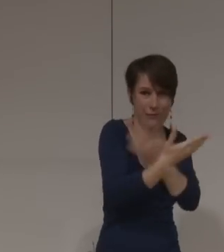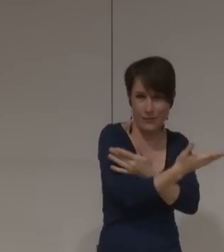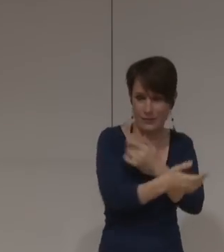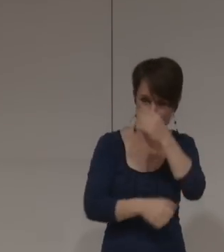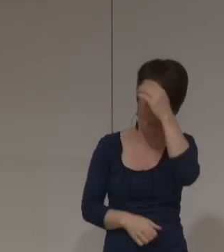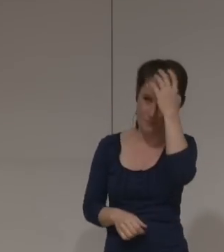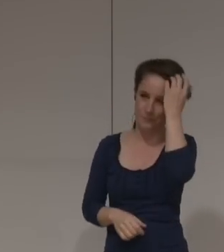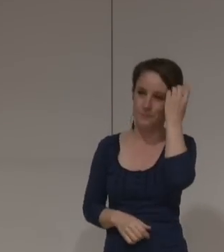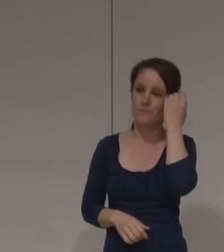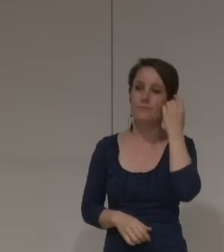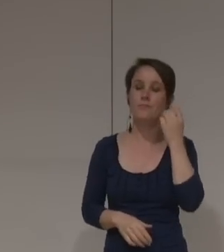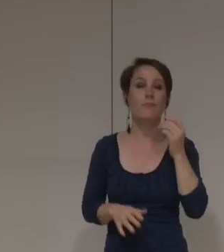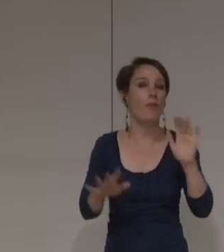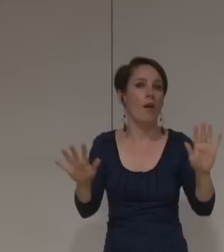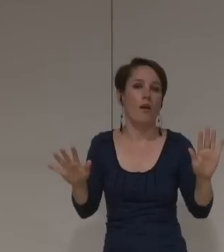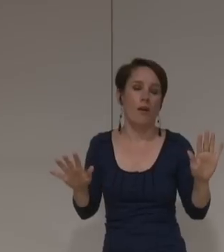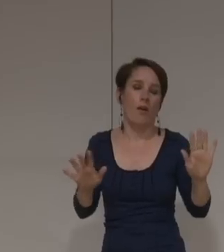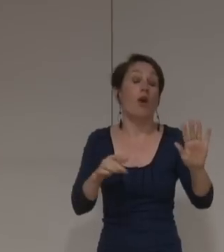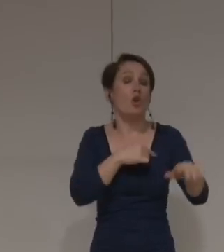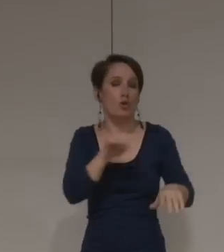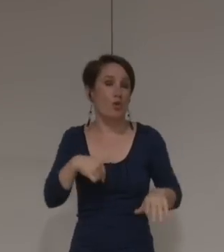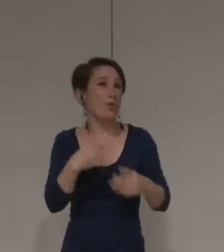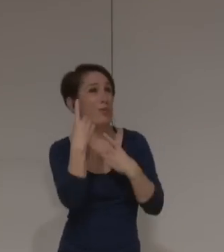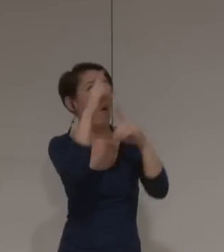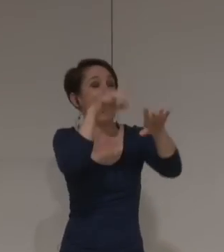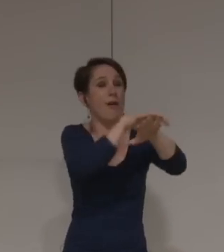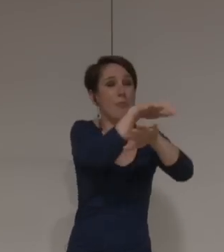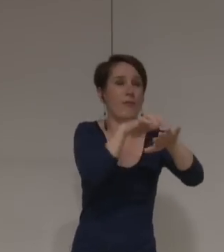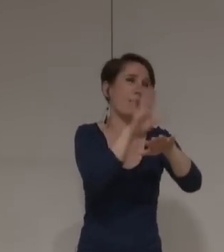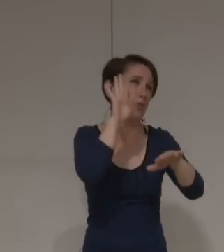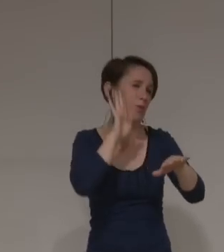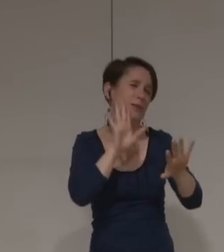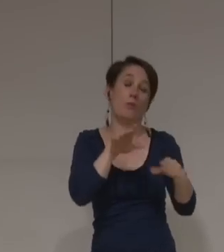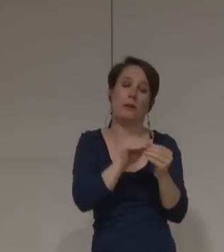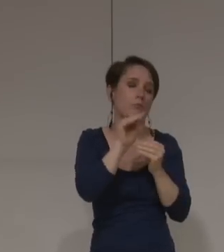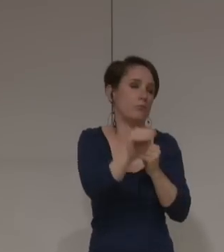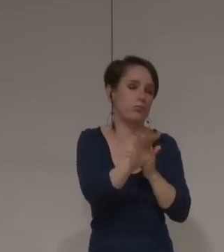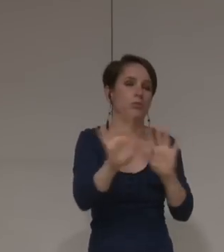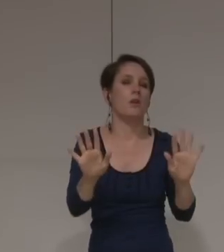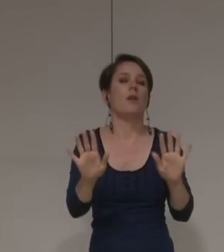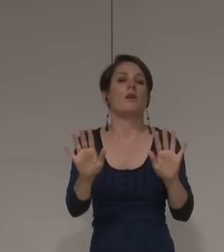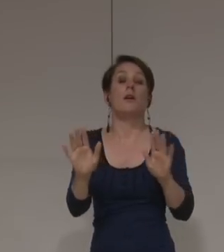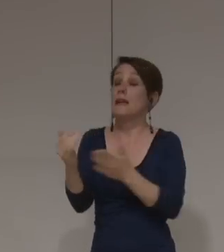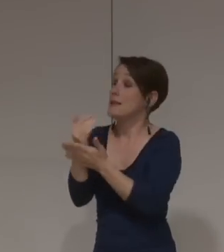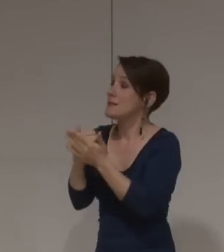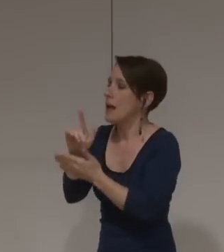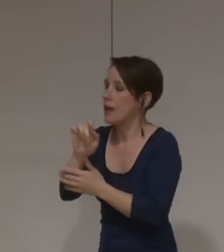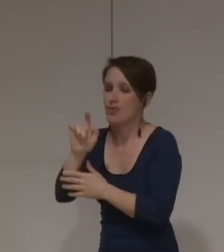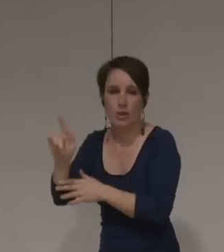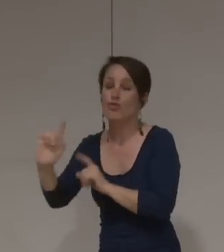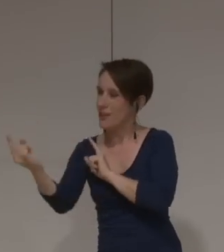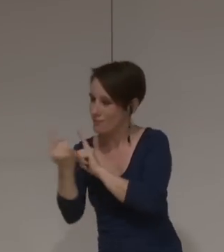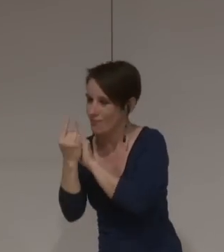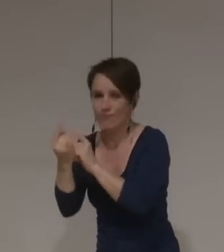procédure ce délai nous a permis de travailler avec les salariés de GEG pour vérifier au cours de